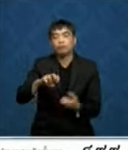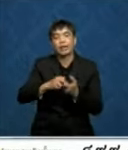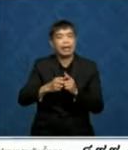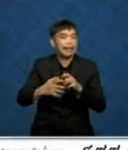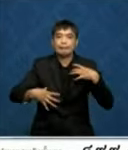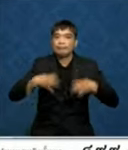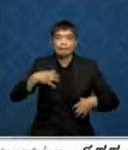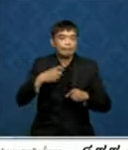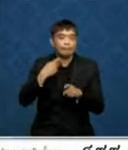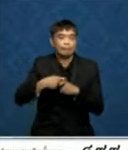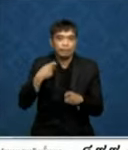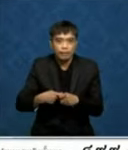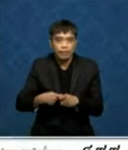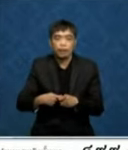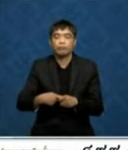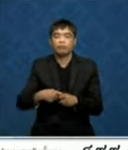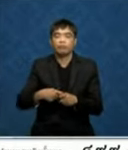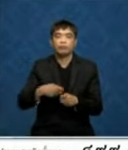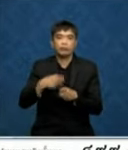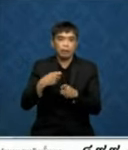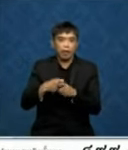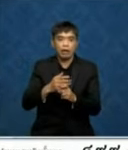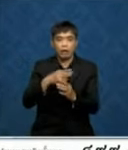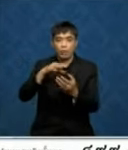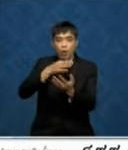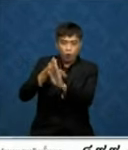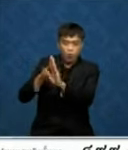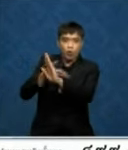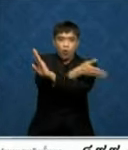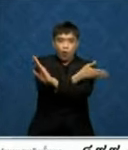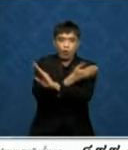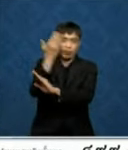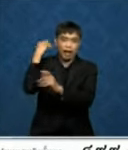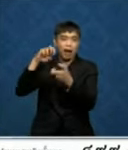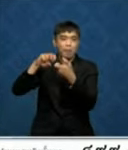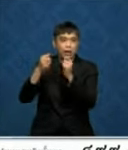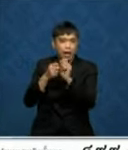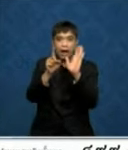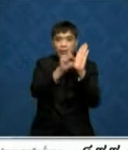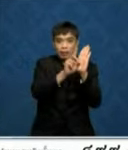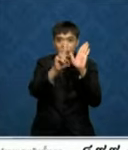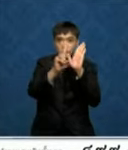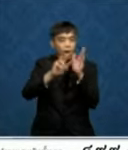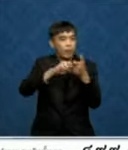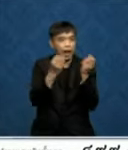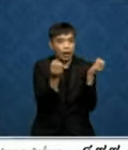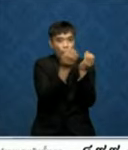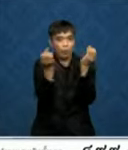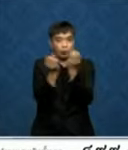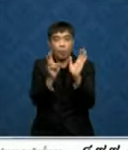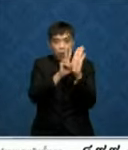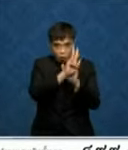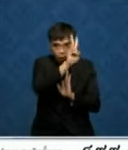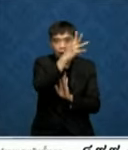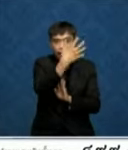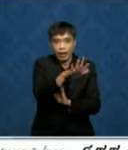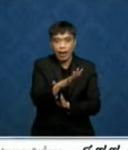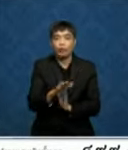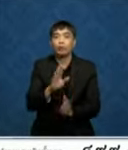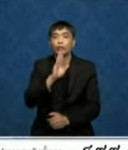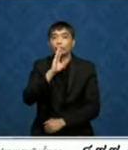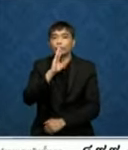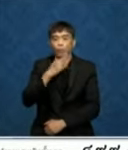ากเสียยิ่งกว่าวิกฤตเศรษฐกิจการเงินที่เคยเกิดขึ้น2ครั้งในอดีตที่ผ่านมาผ